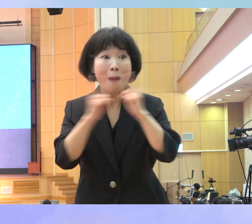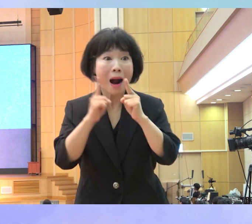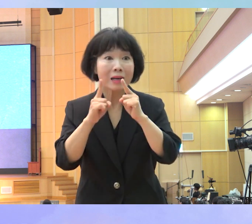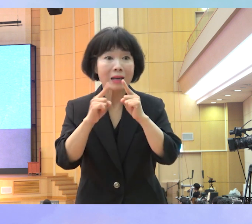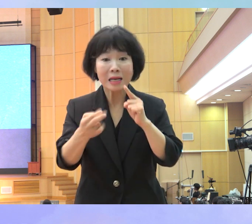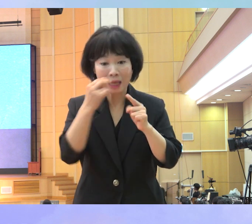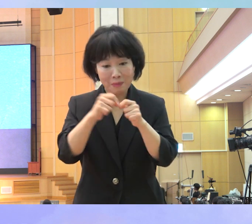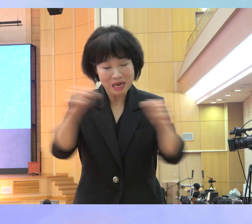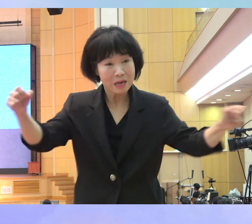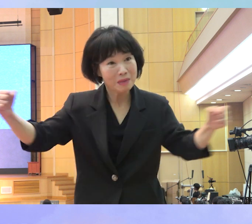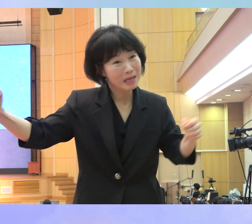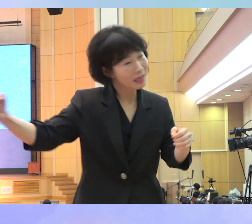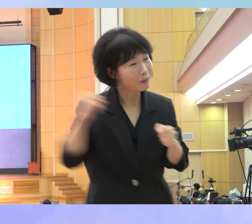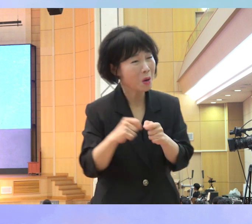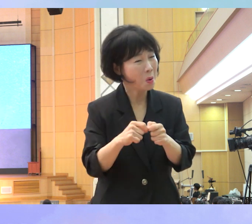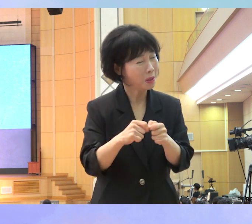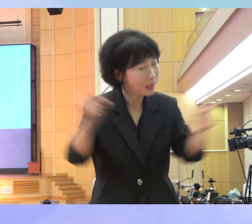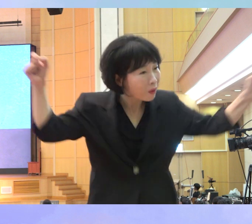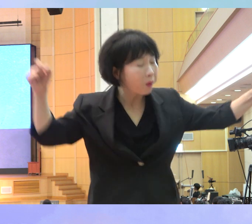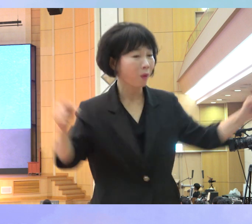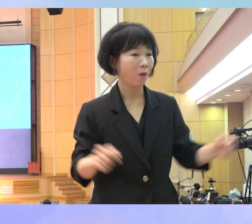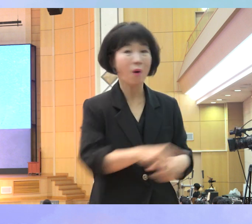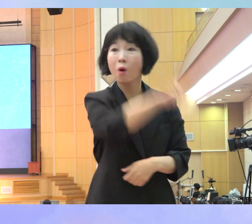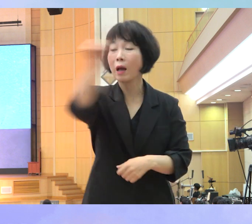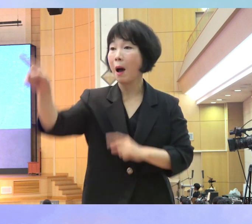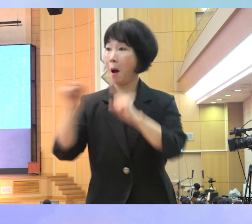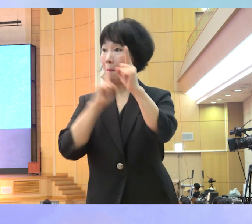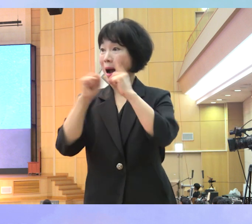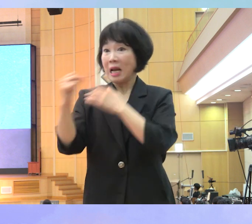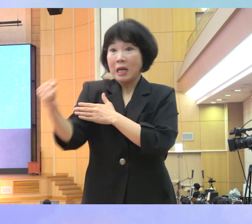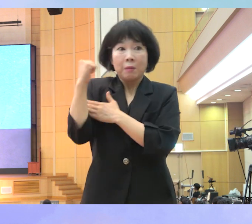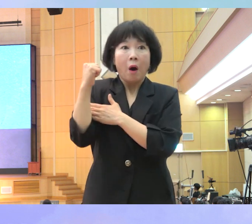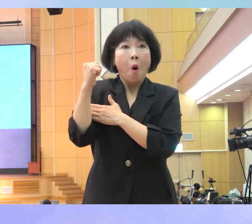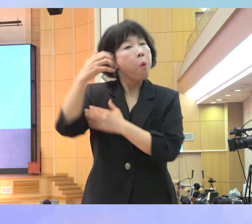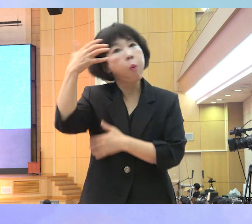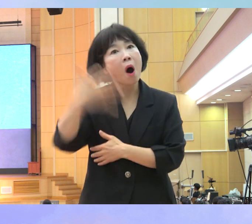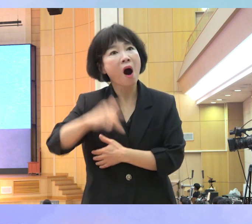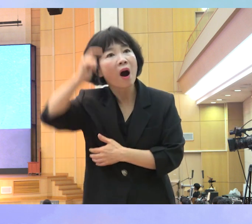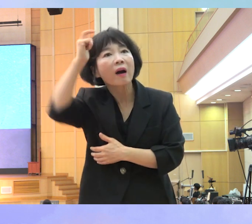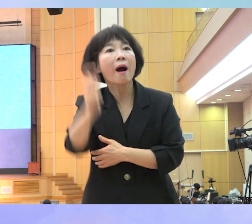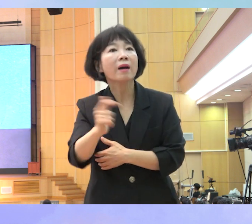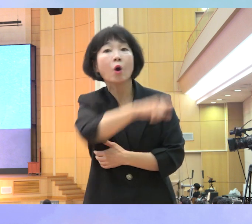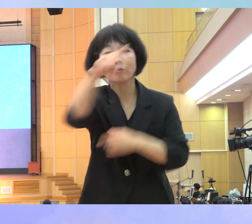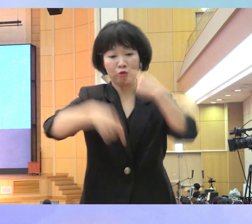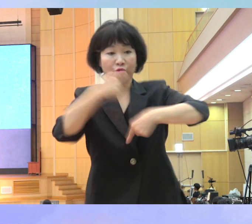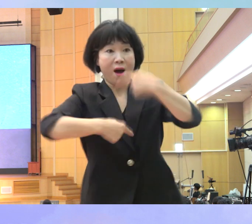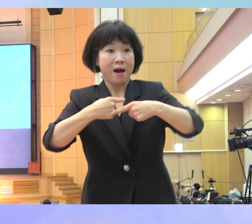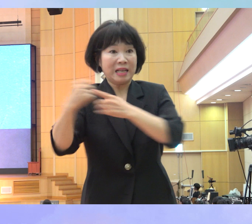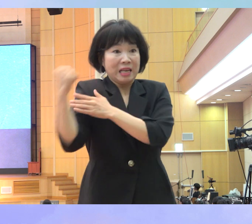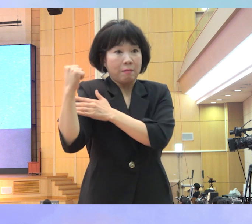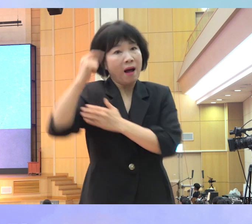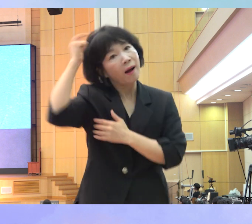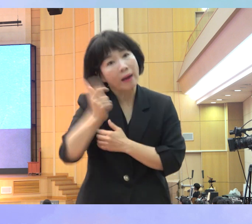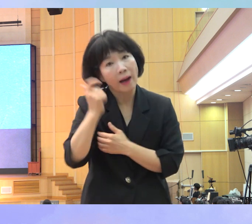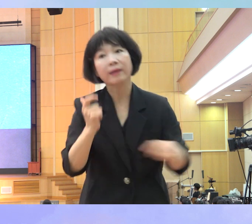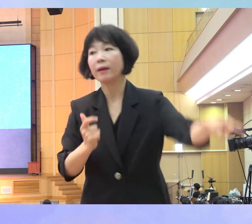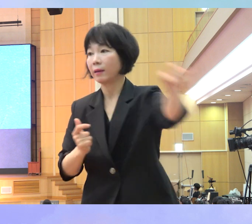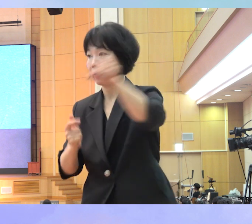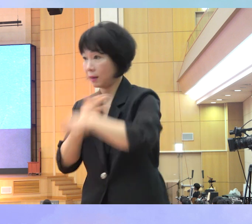대해서 참 말의 힘이 대단하다, 이렇게 바꿔서 우리가 얘기를 해볼 수